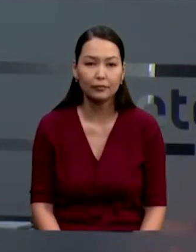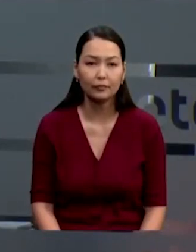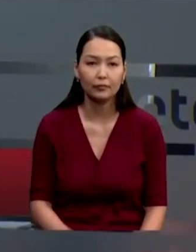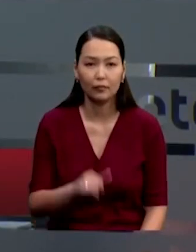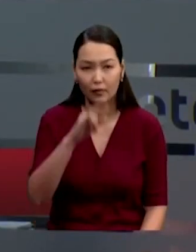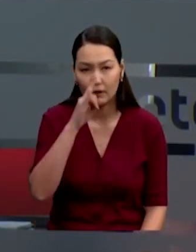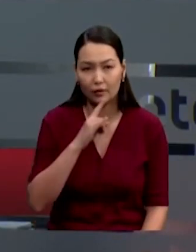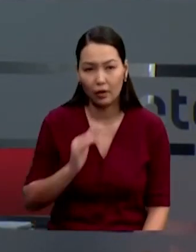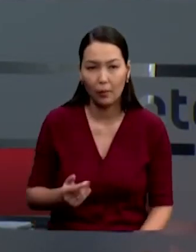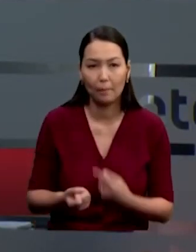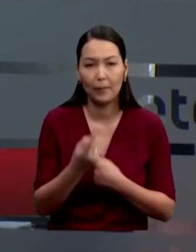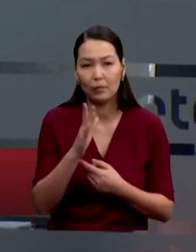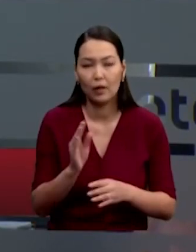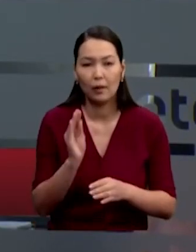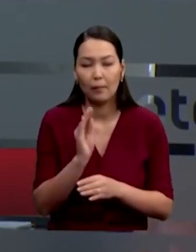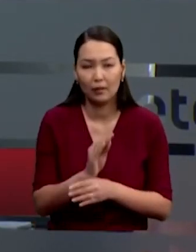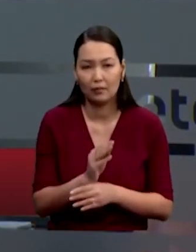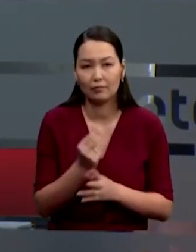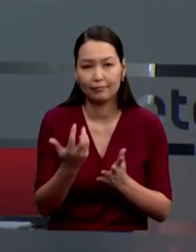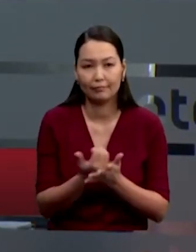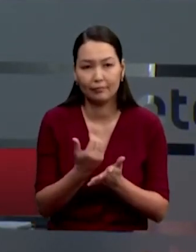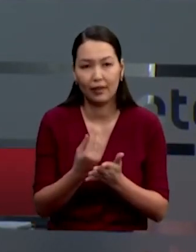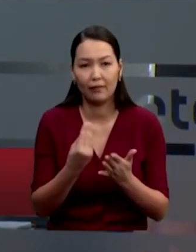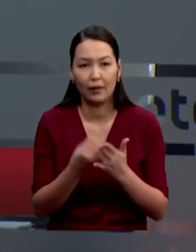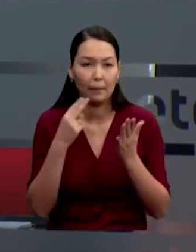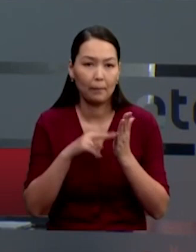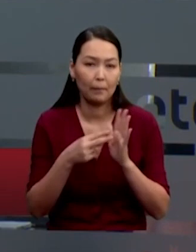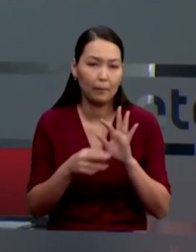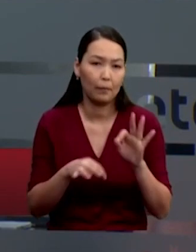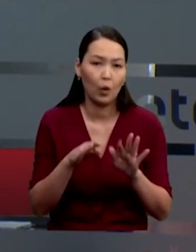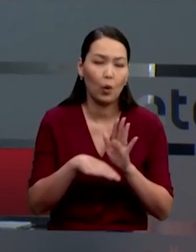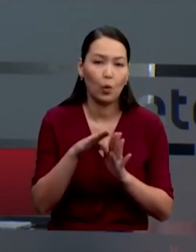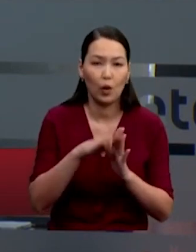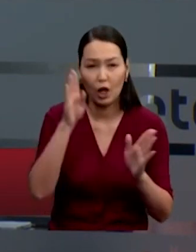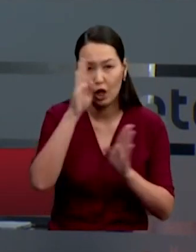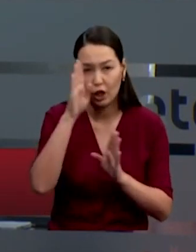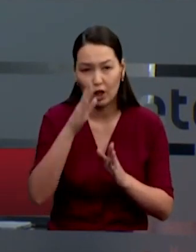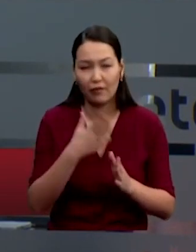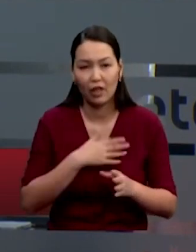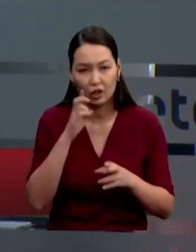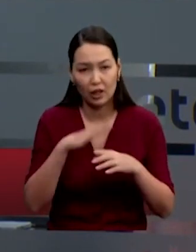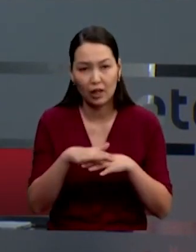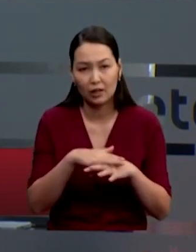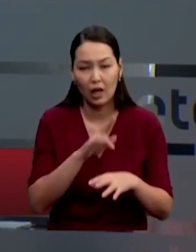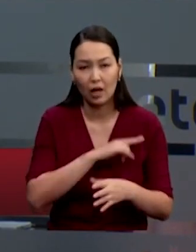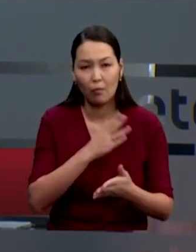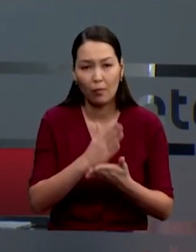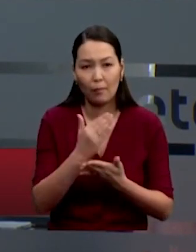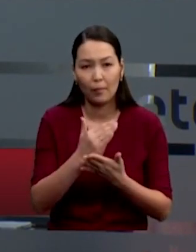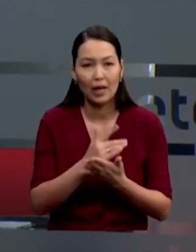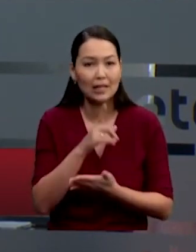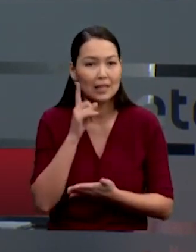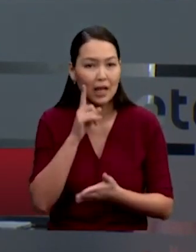У казахстанских компаний появится дополнительный источник финансирования проектов по улучшению экологии. В нашей стране заработает программа для